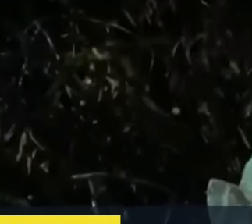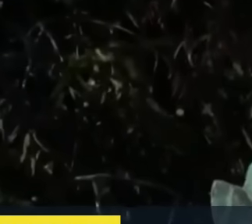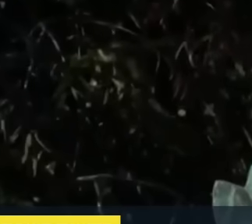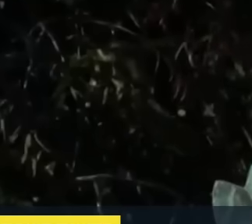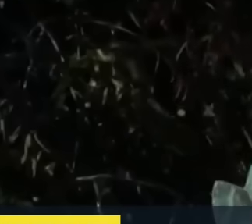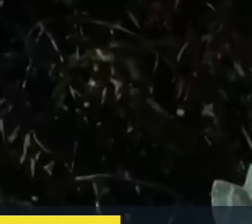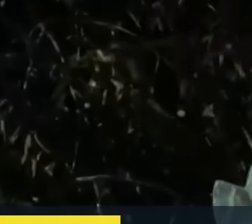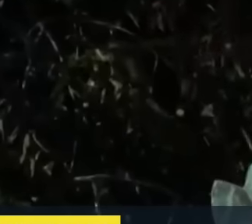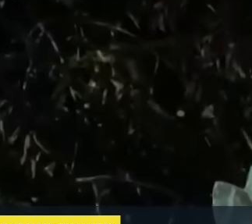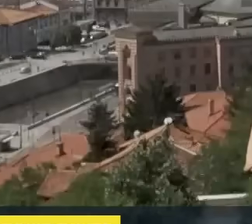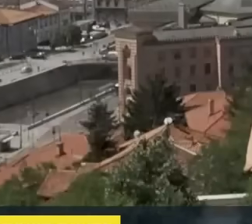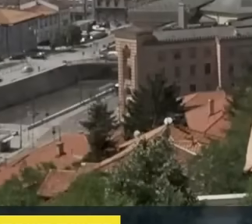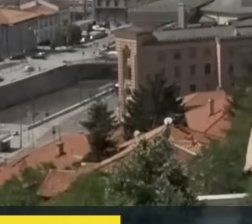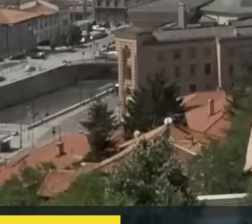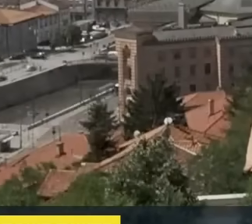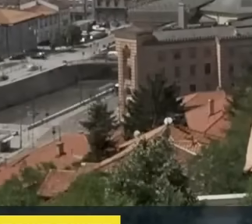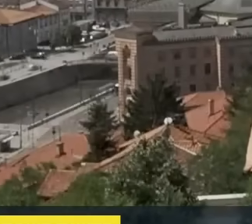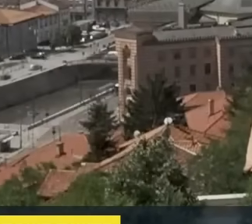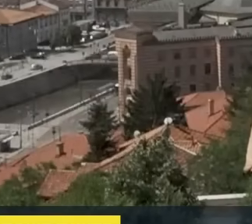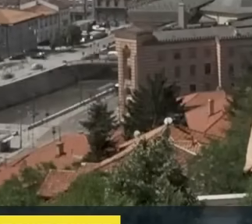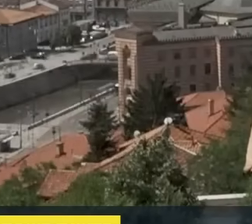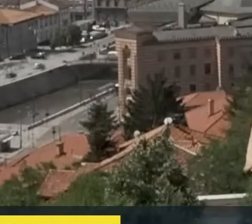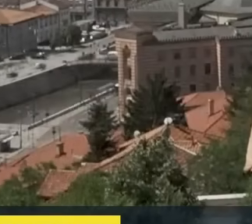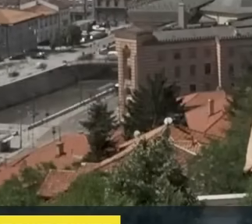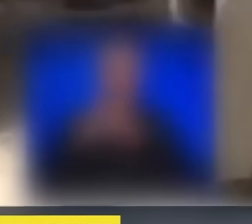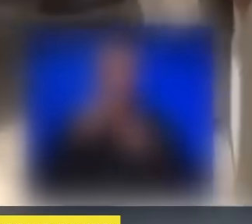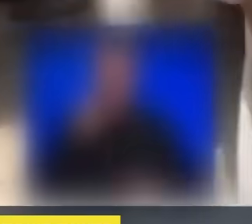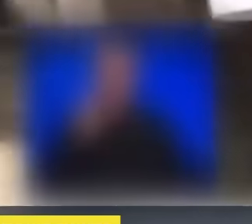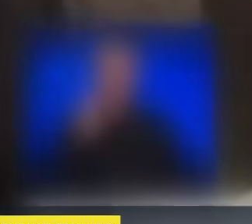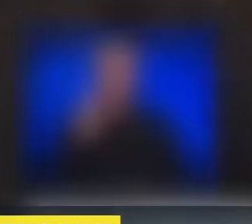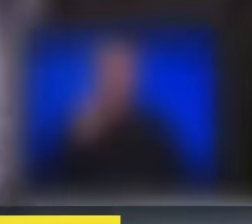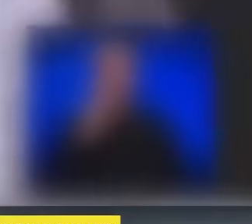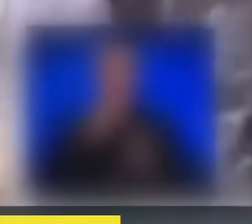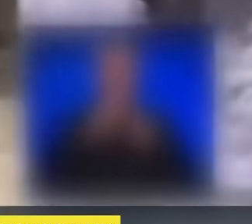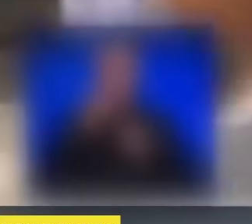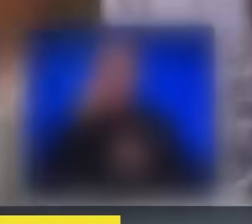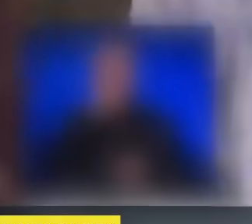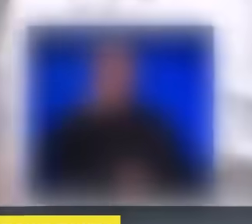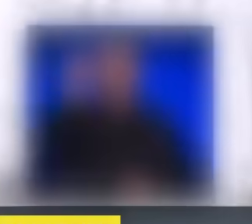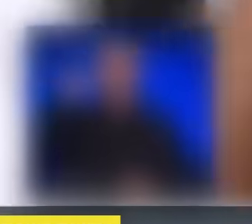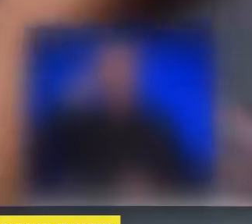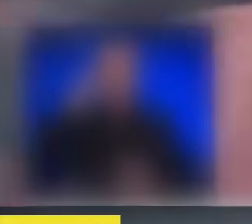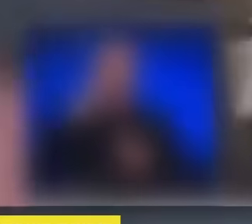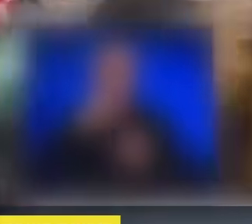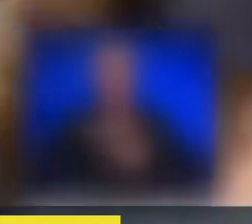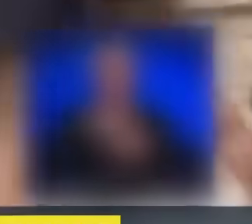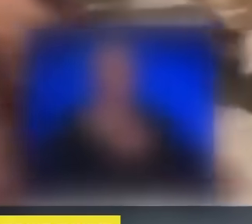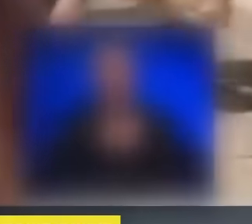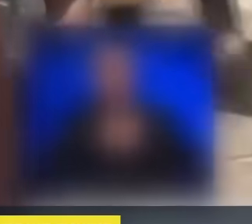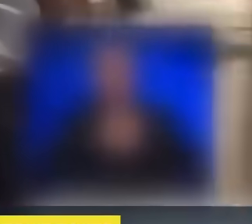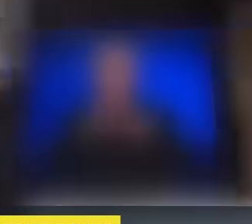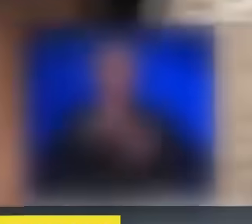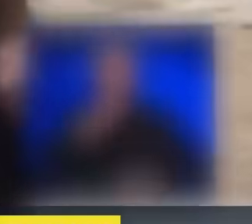במבט ראשון אלו ערים מפוארות, בירות מדיניות או תרבותיות, מוסך חלומות ומוקדי עלייה לרגל. אבל מהזווית